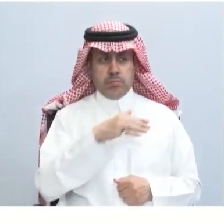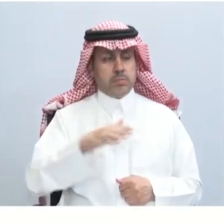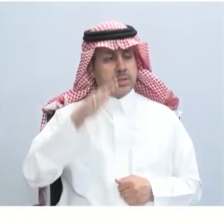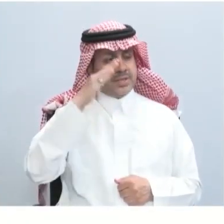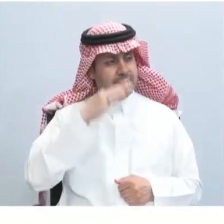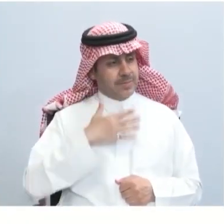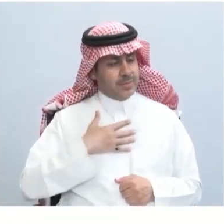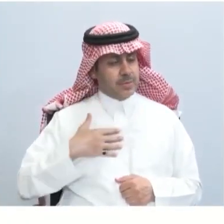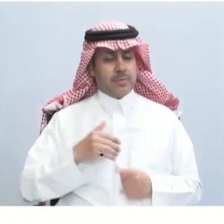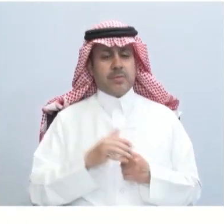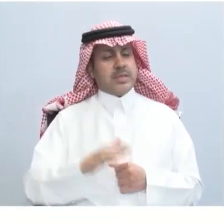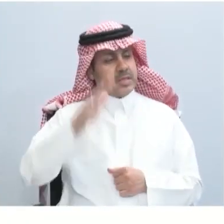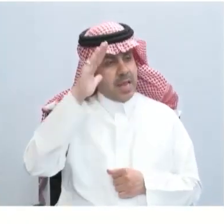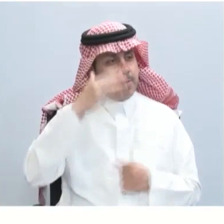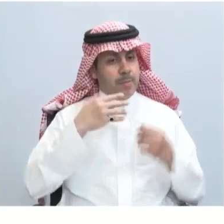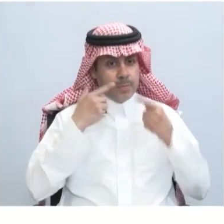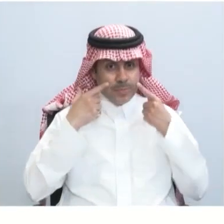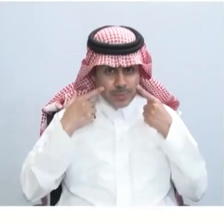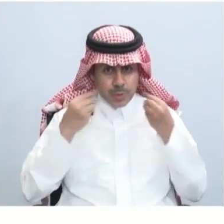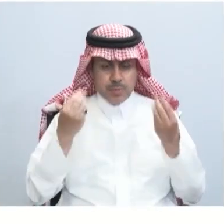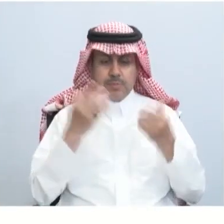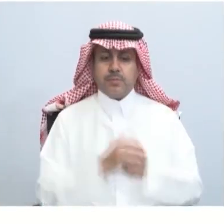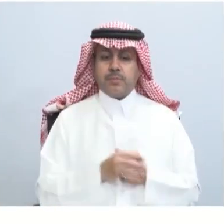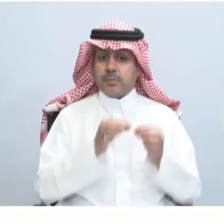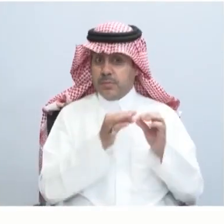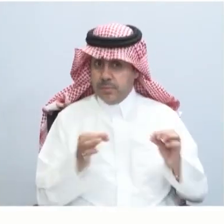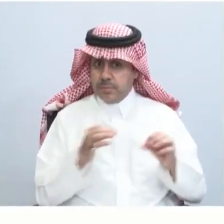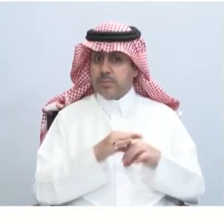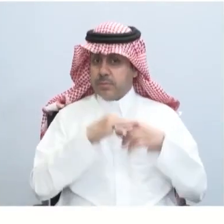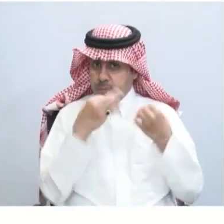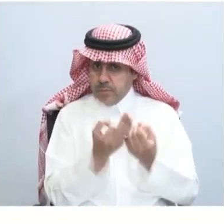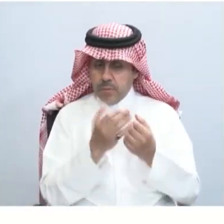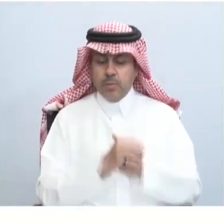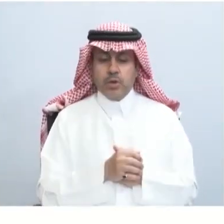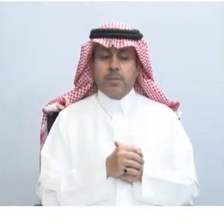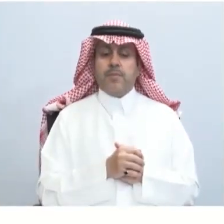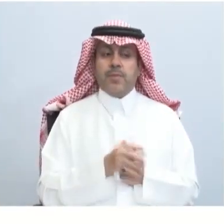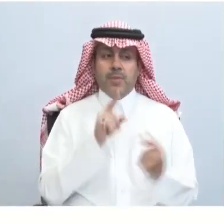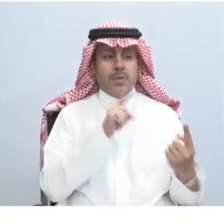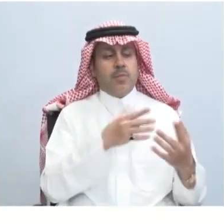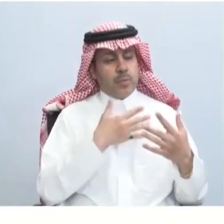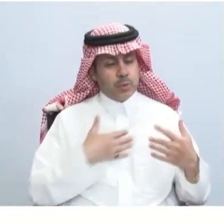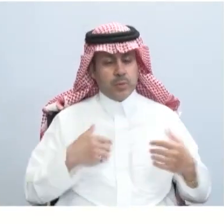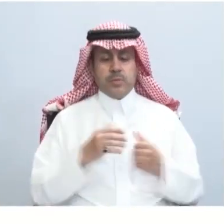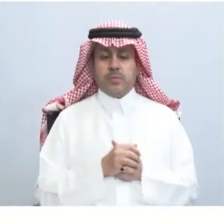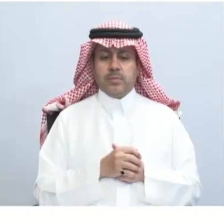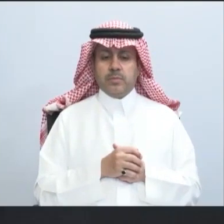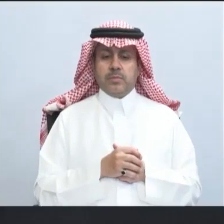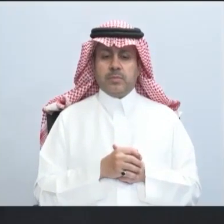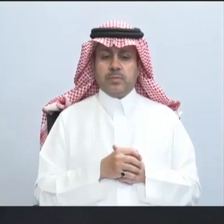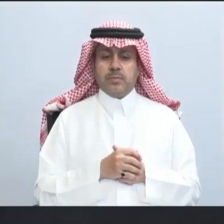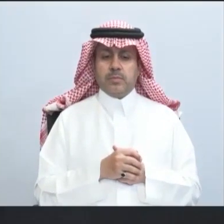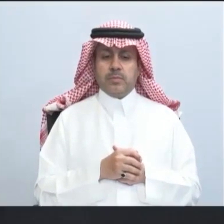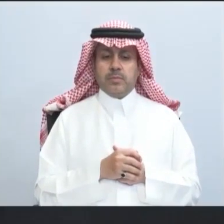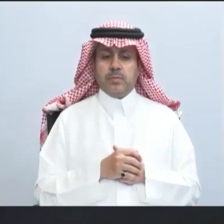مهارات التواصل لفظي وغير اللفظي والترابط المجتمعي وتعطي للمستقبل طمانينه وارتياح امر جميل